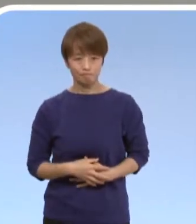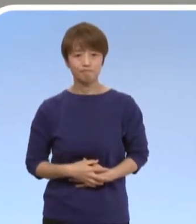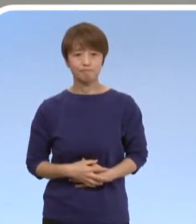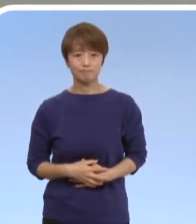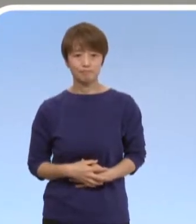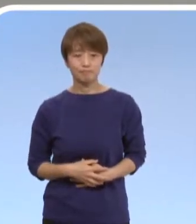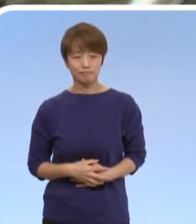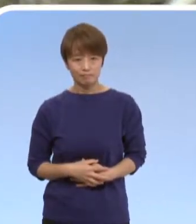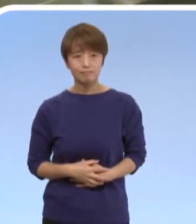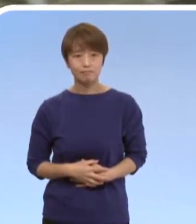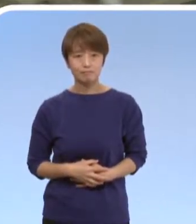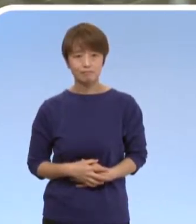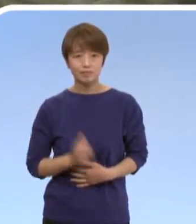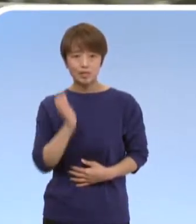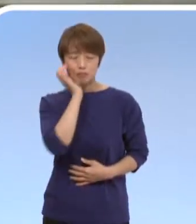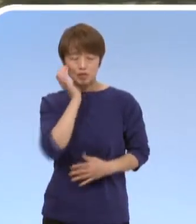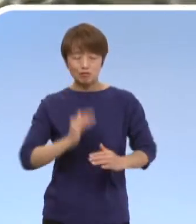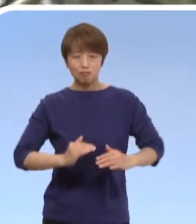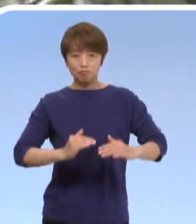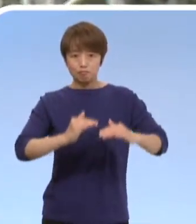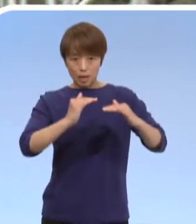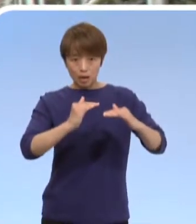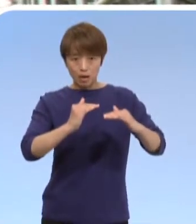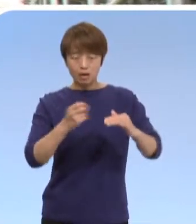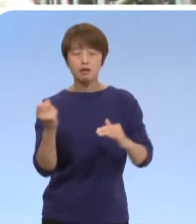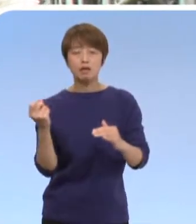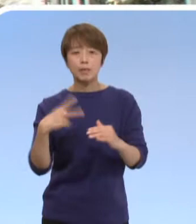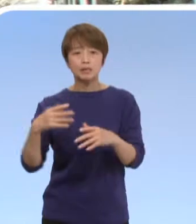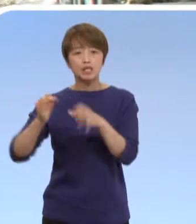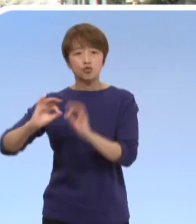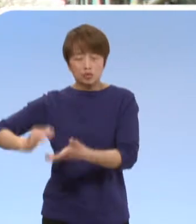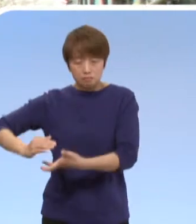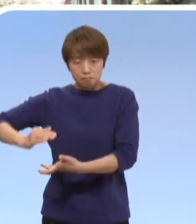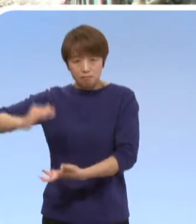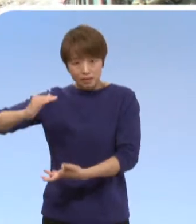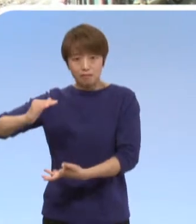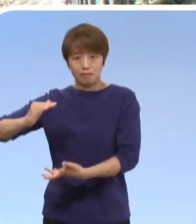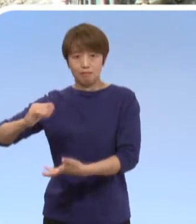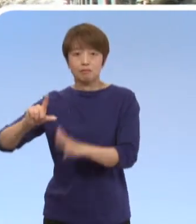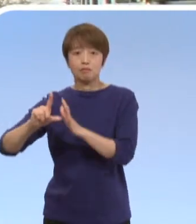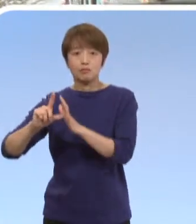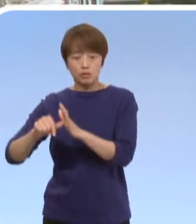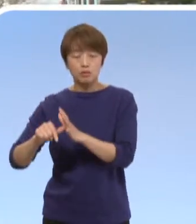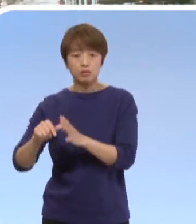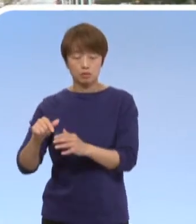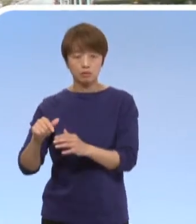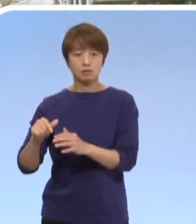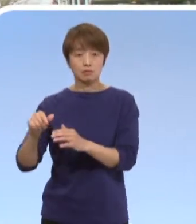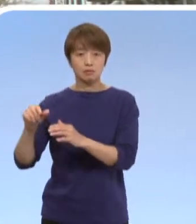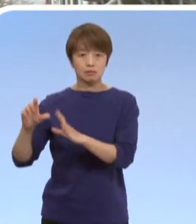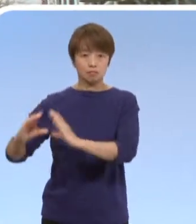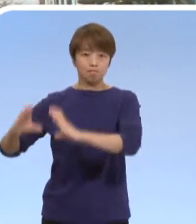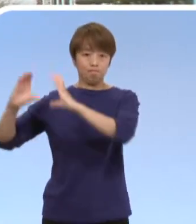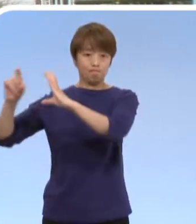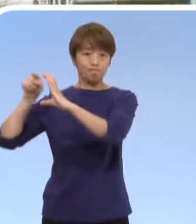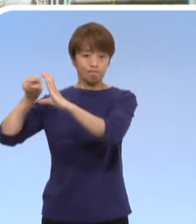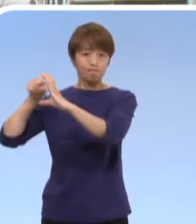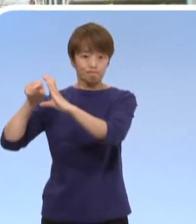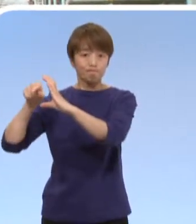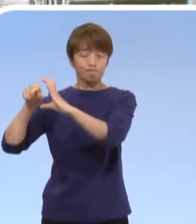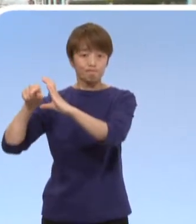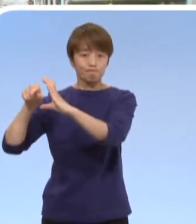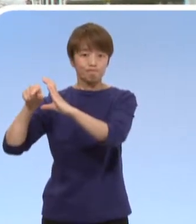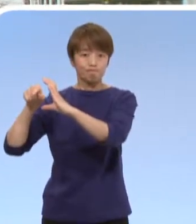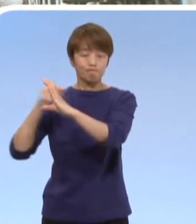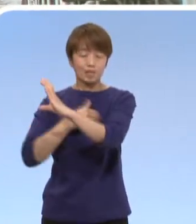。 水害にあって水が来たりした時に、また大雪の時にこの変換器の方